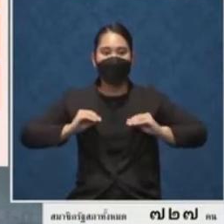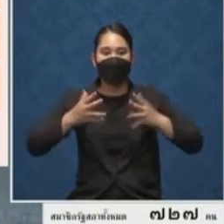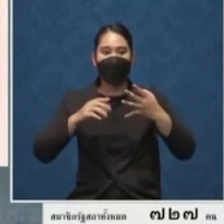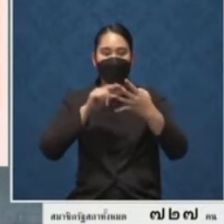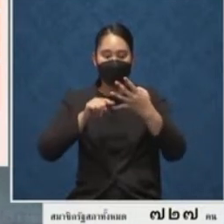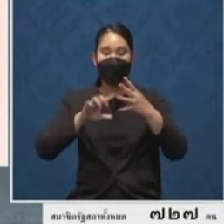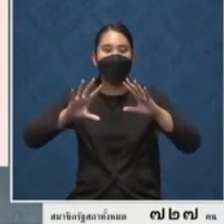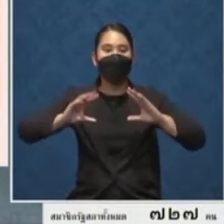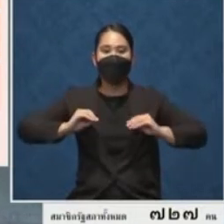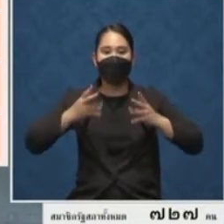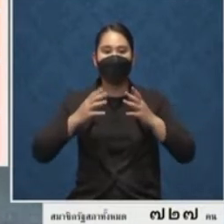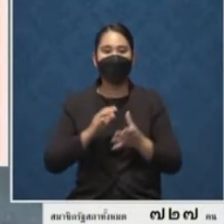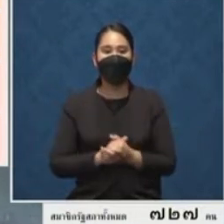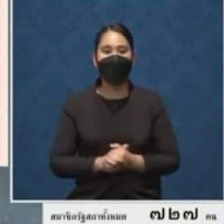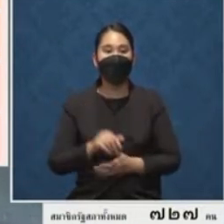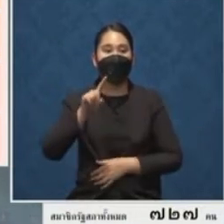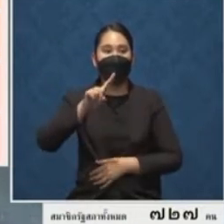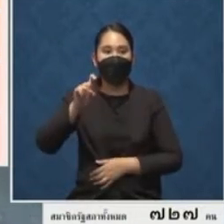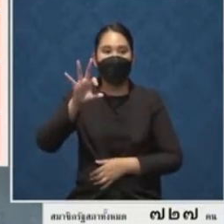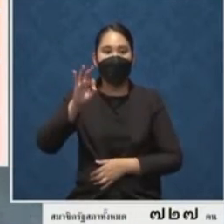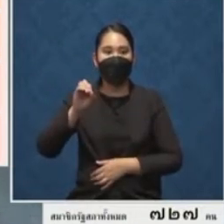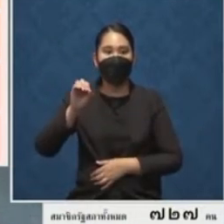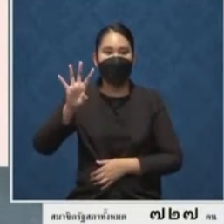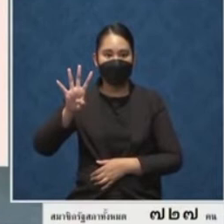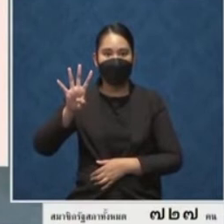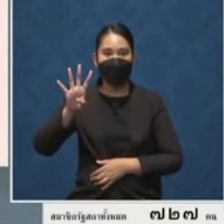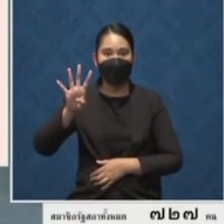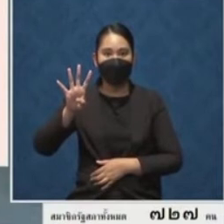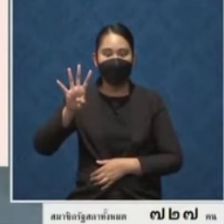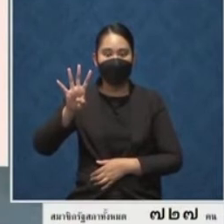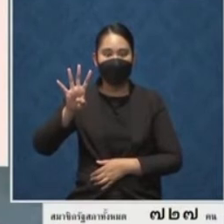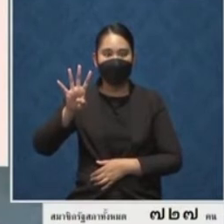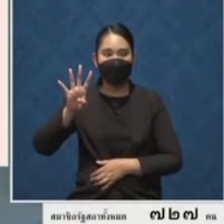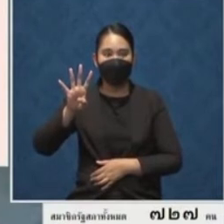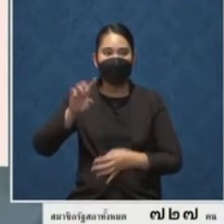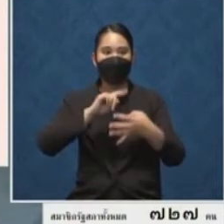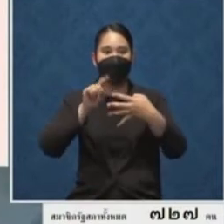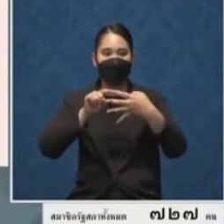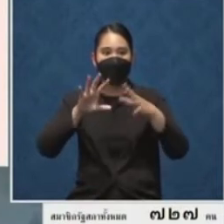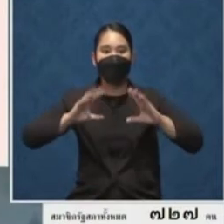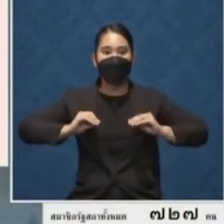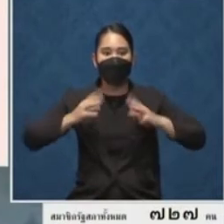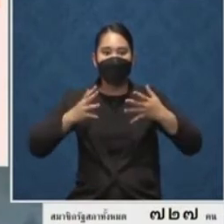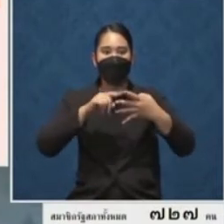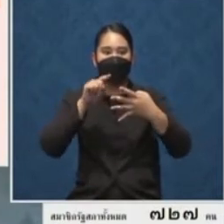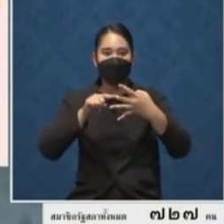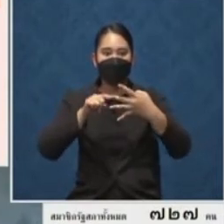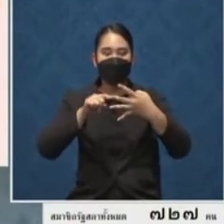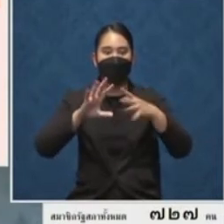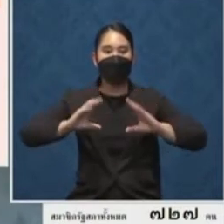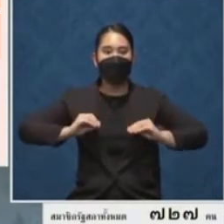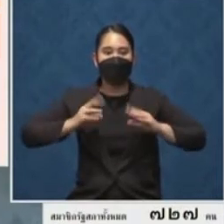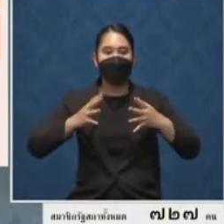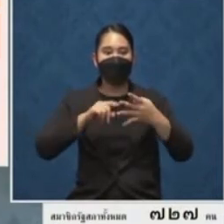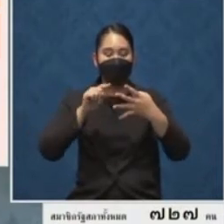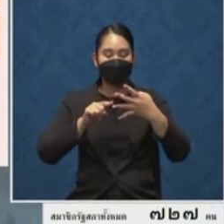การ 194นายถาวรเทพวิมลเพชรกุล 1ไม่รับหลักการ2ไม่รับหลักการ3